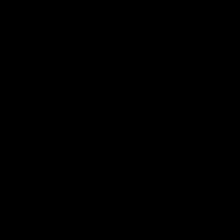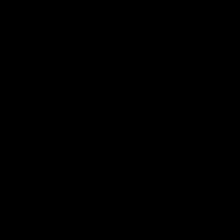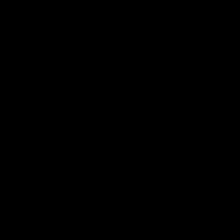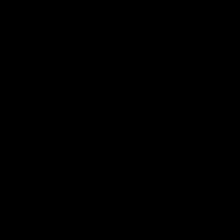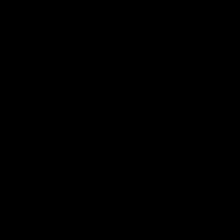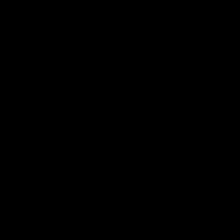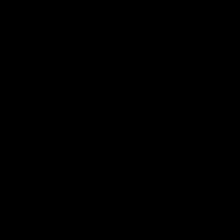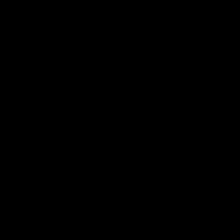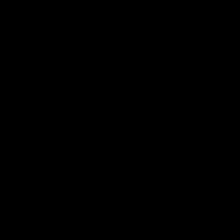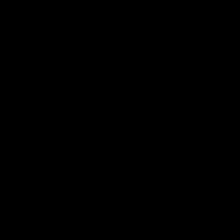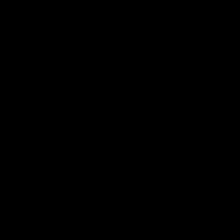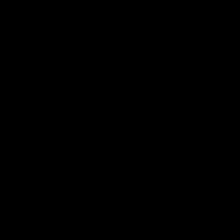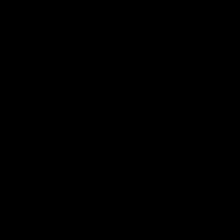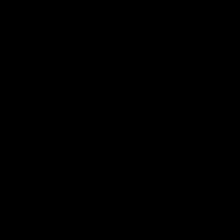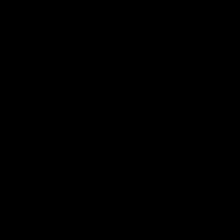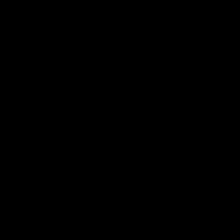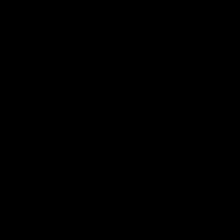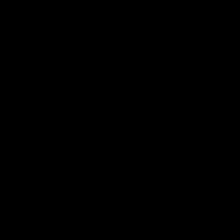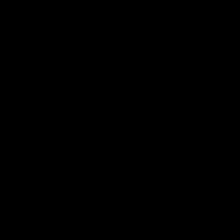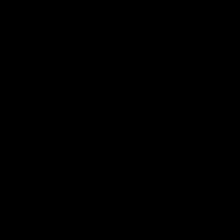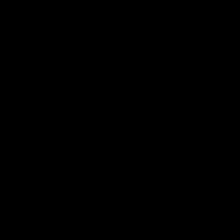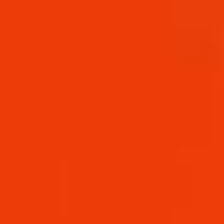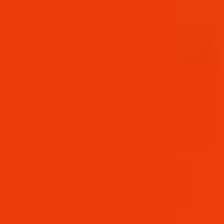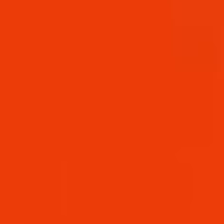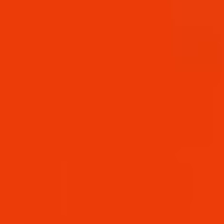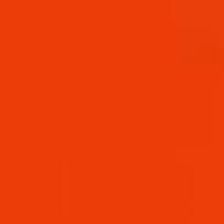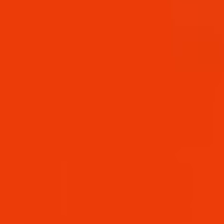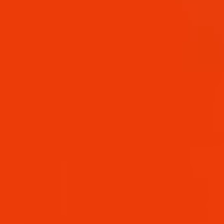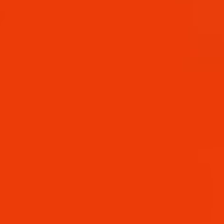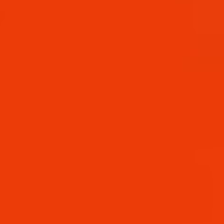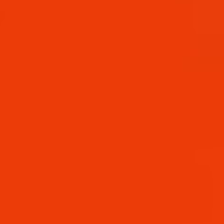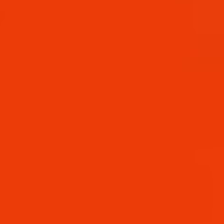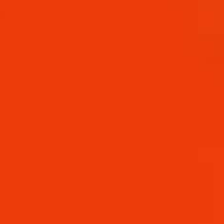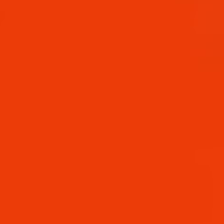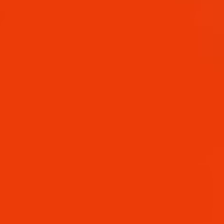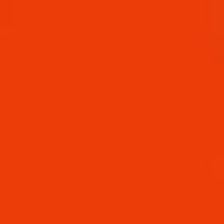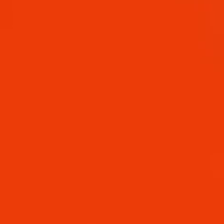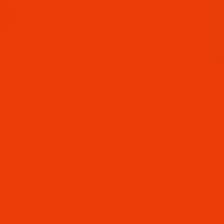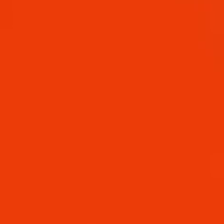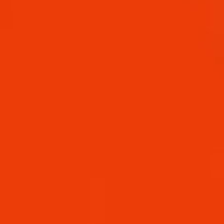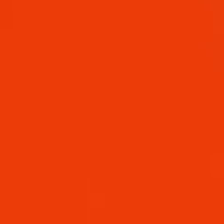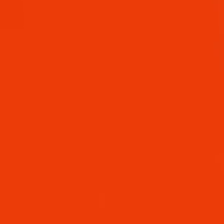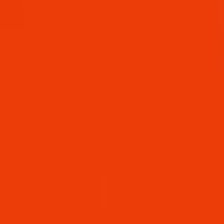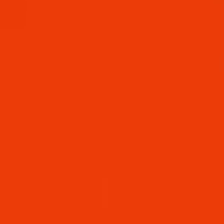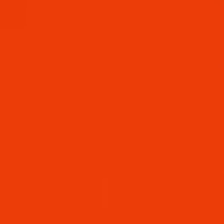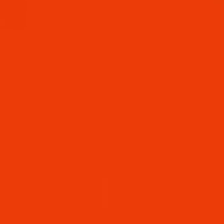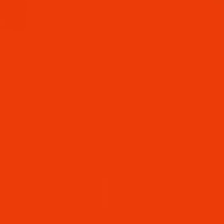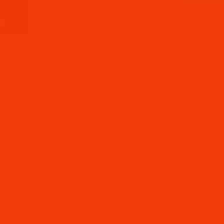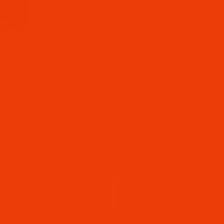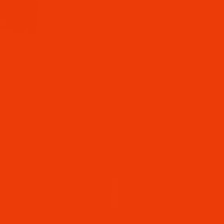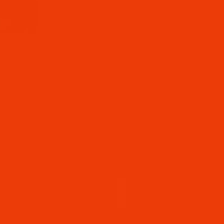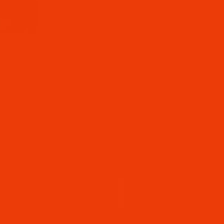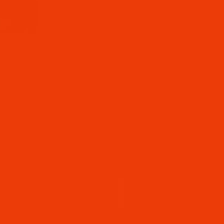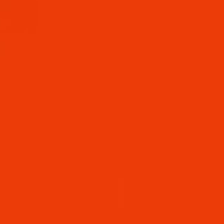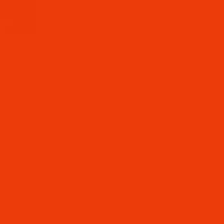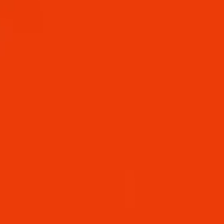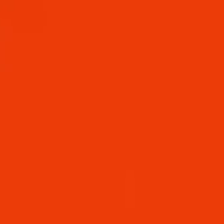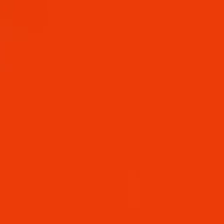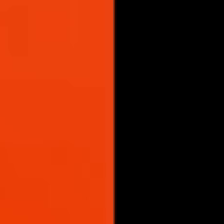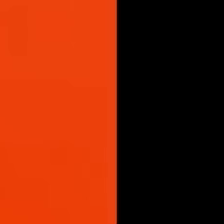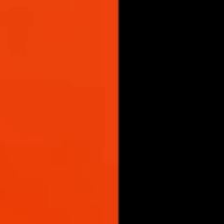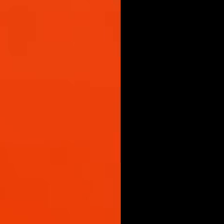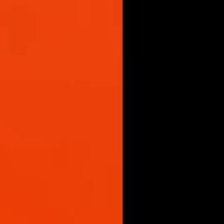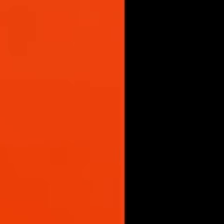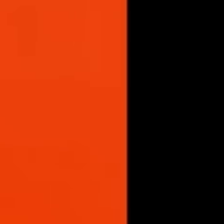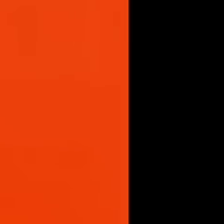ริฐมนูกิจแขวงจระเข้บัวเขตลาดพร้าวกรุงเทพมหานครได้พบรถยนต์หมายเลขทะเบียนกรุงเทพมหานครที่ผ่านจุดต